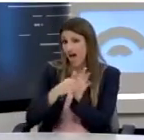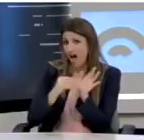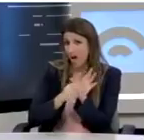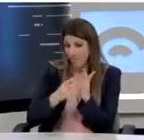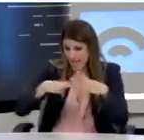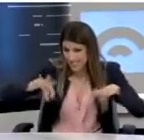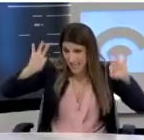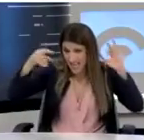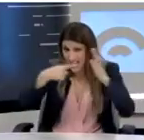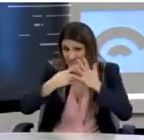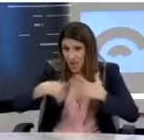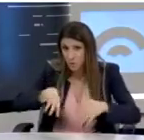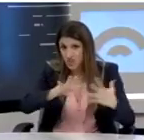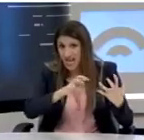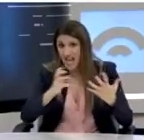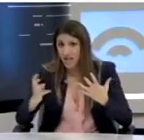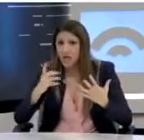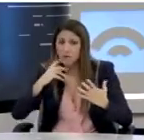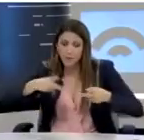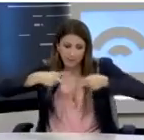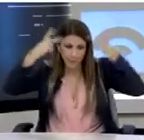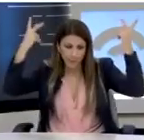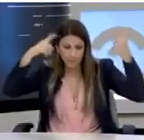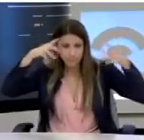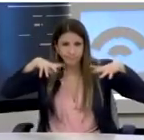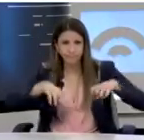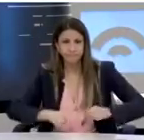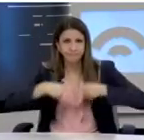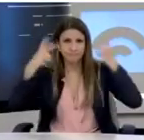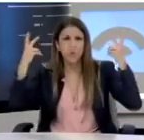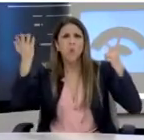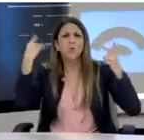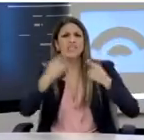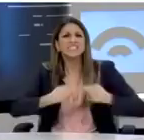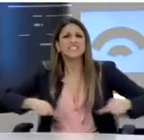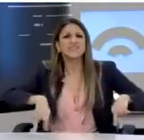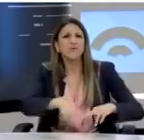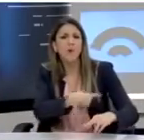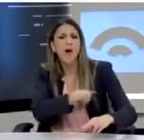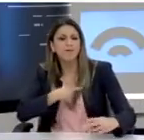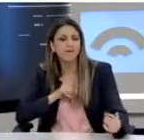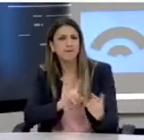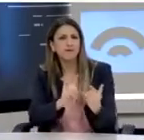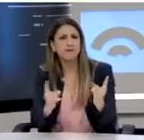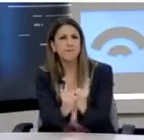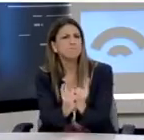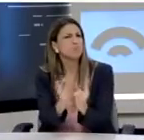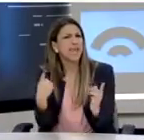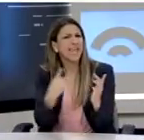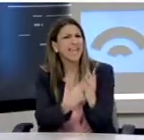η μαξιμαλιστική θέση που συμφωνήθηκε στο περίφημο Συμβούλιο των Πολιτικών Αρχηγών το